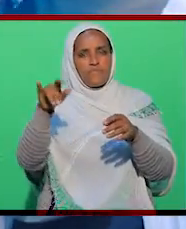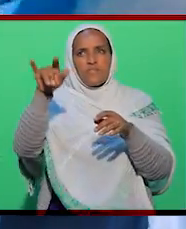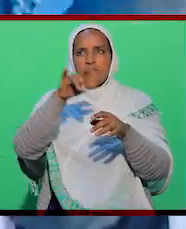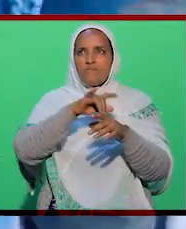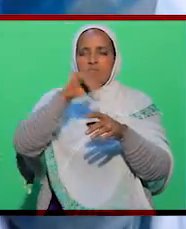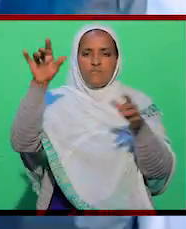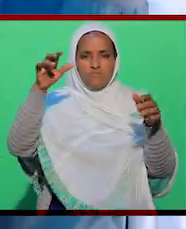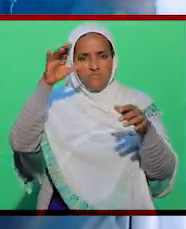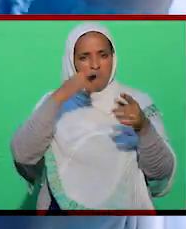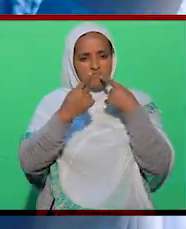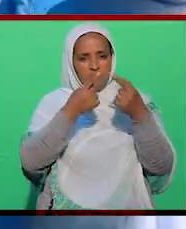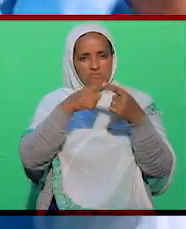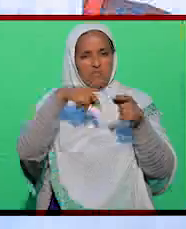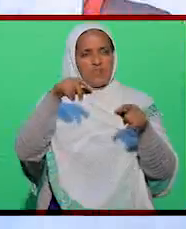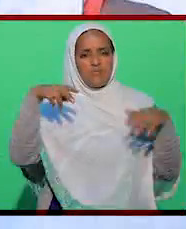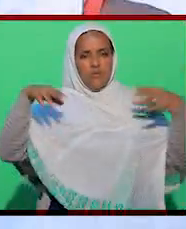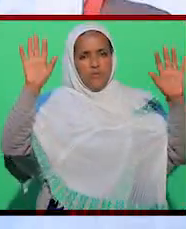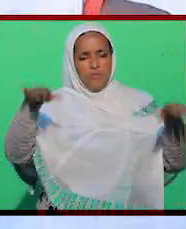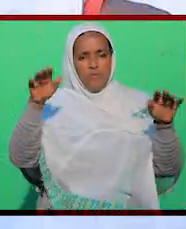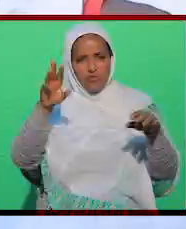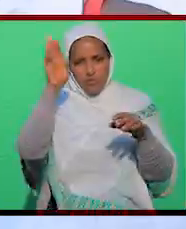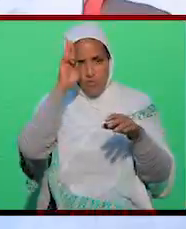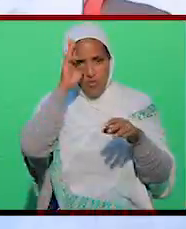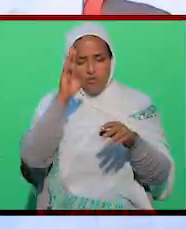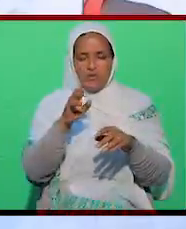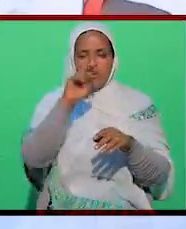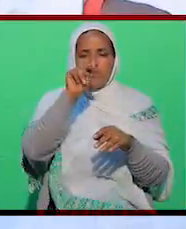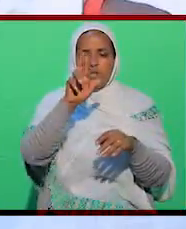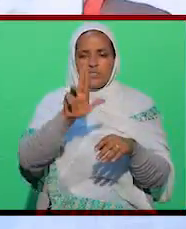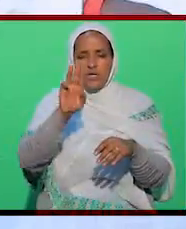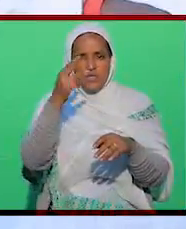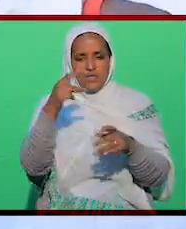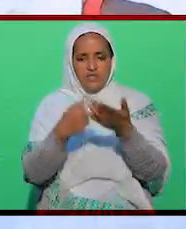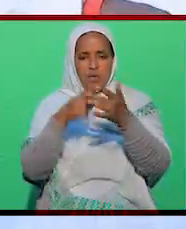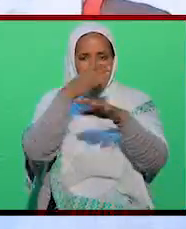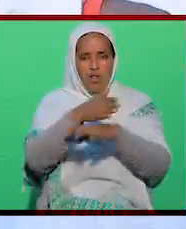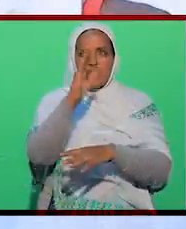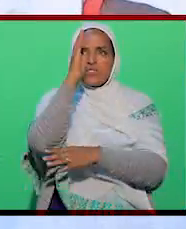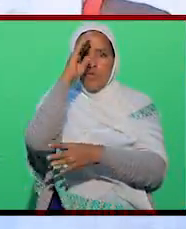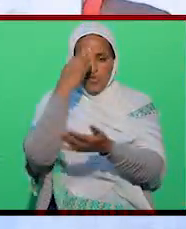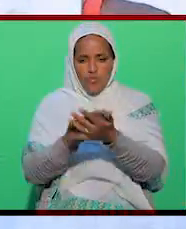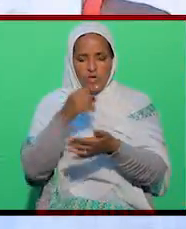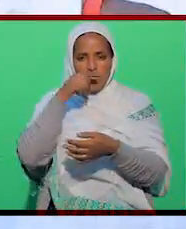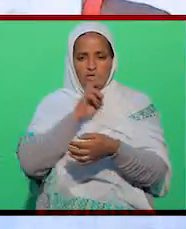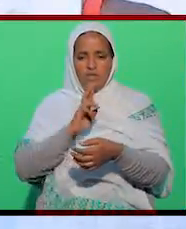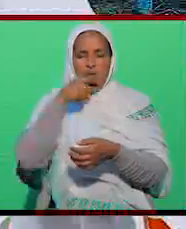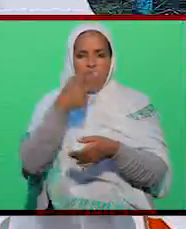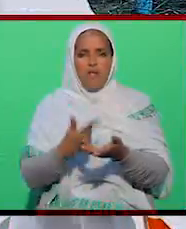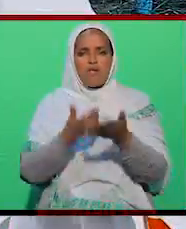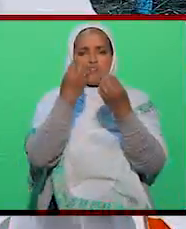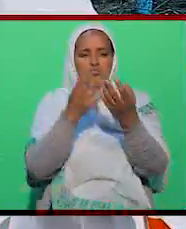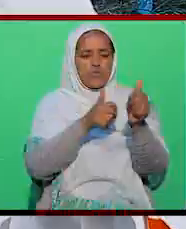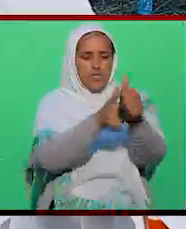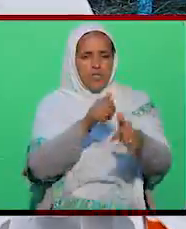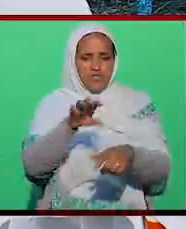የሚሄዱ ነበሩ፣ የአየር አጋንንት ጋር እየተነጋገሩ። ለምሳሌ ሲሞን መሰሪ ቅድም ያነሳሁላችሁ፣ ከዛ በኋላ እኔ እንዲያውም እግዚአብሔር ወልድ ነኝ አለ። ነገሩን ሲያየው